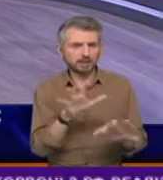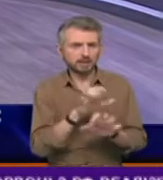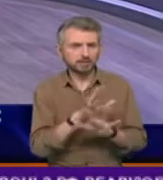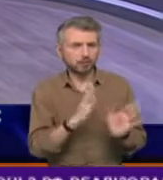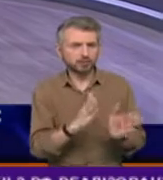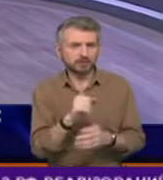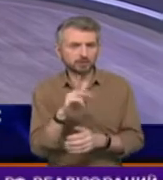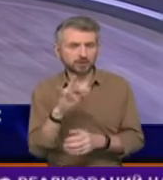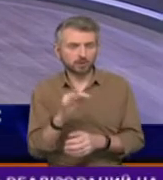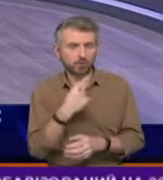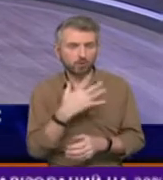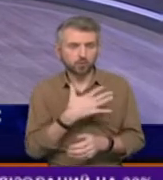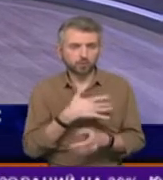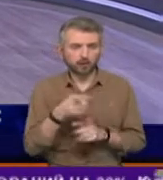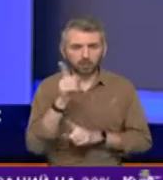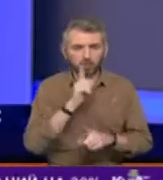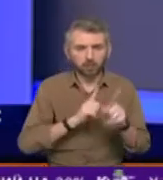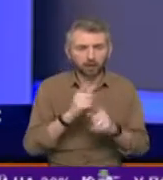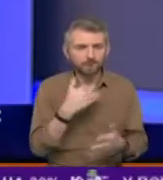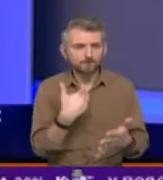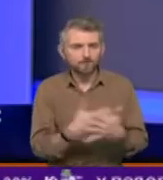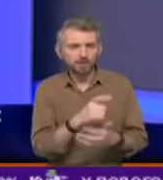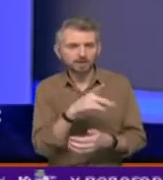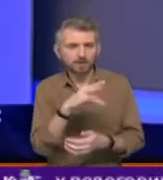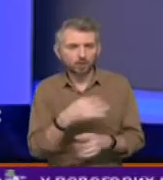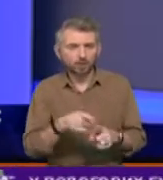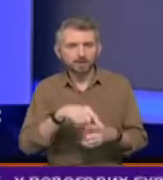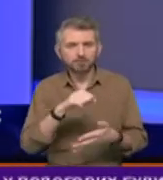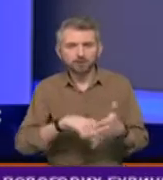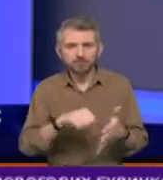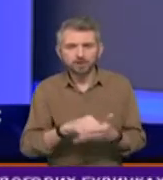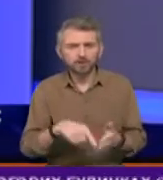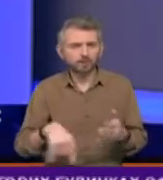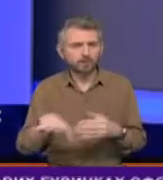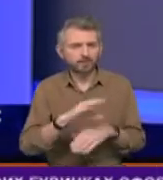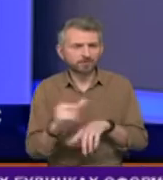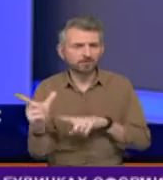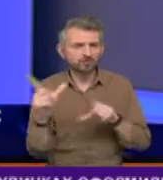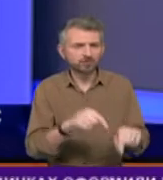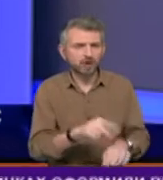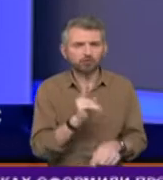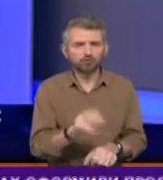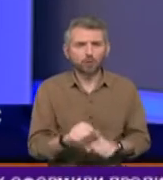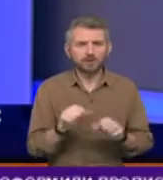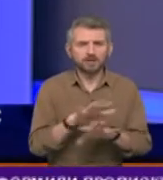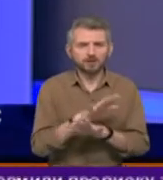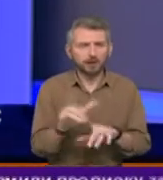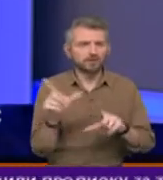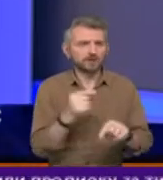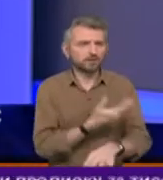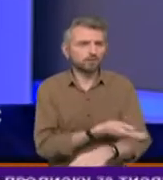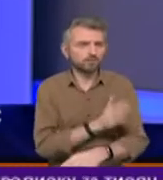мовою української? Ви якось знаєте, тут... Тут треба говорити так, що тут це спільна